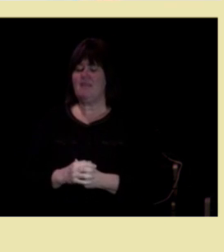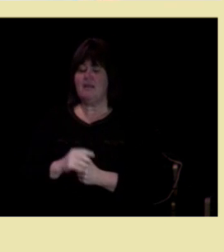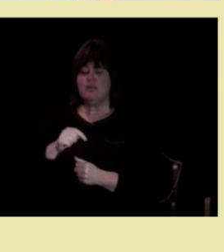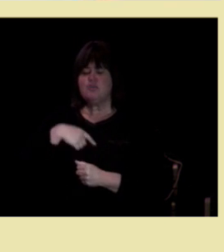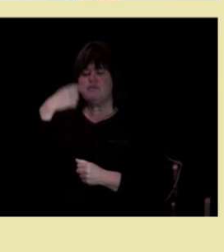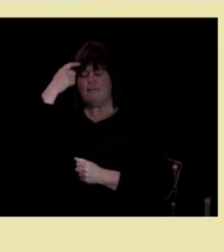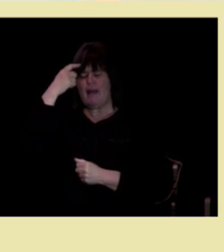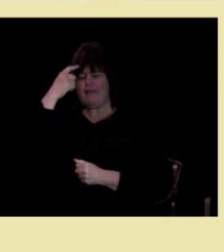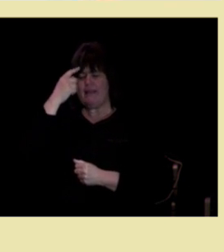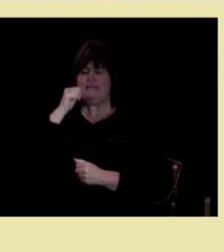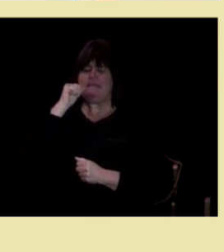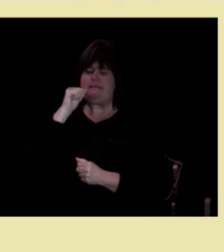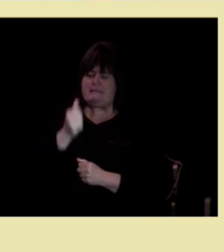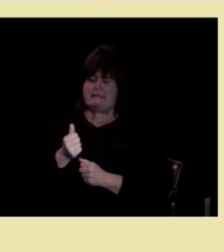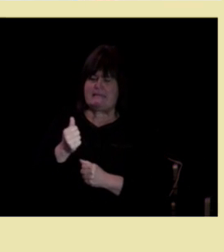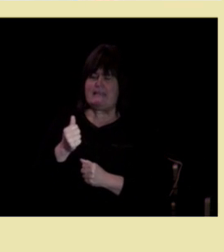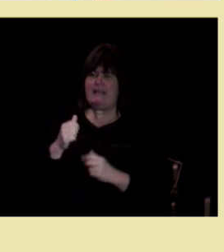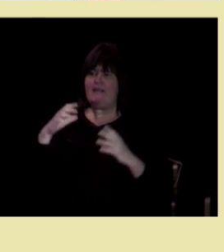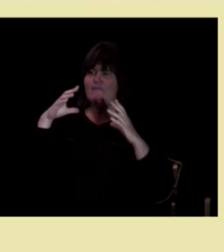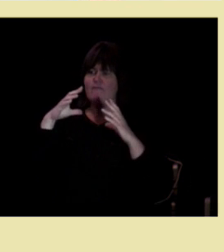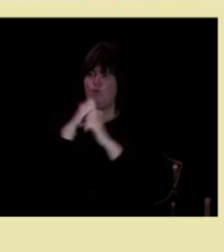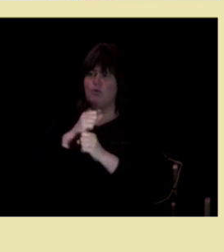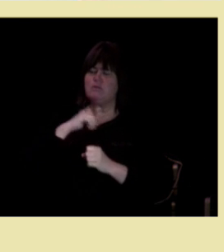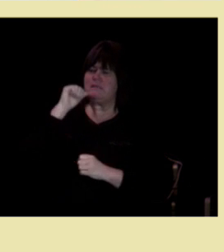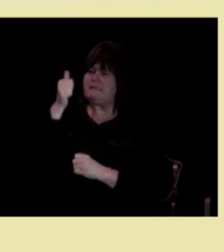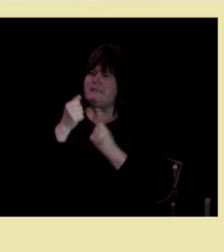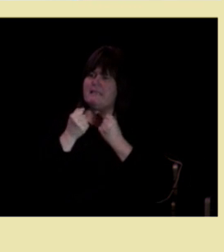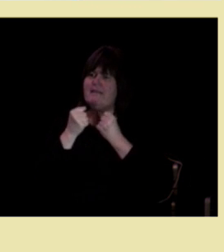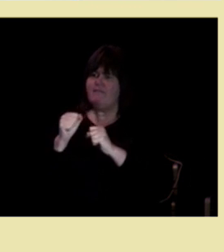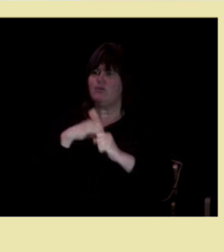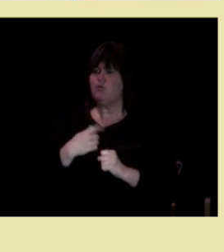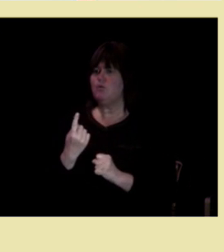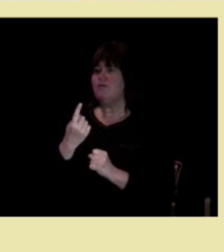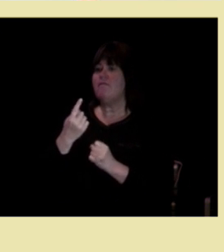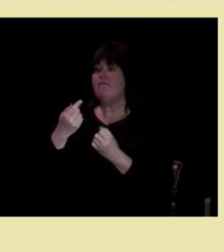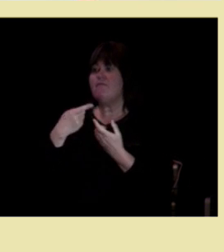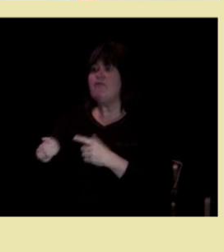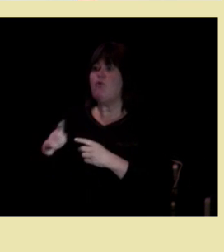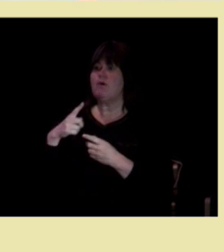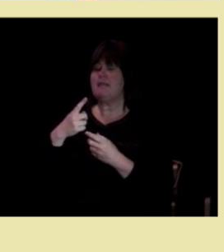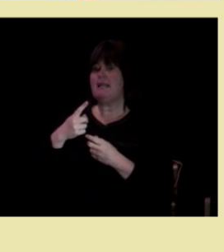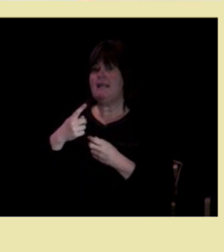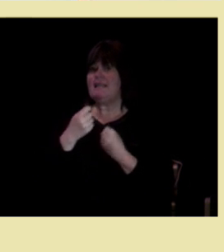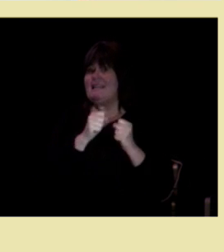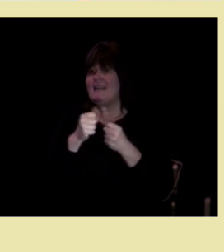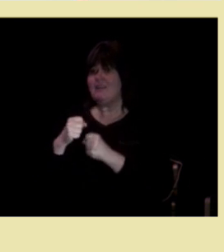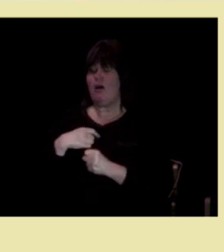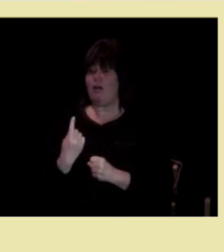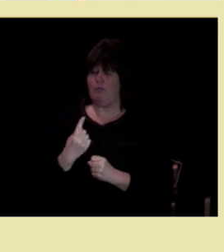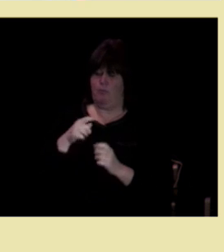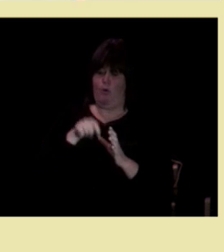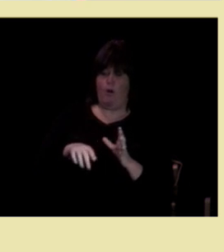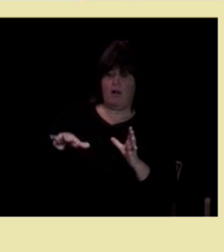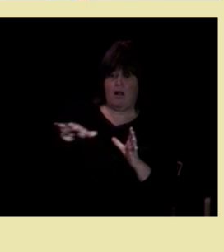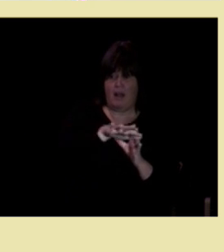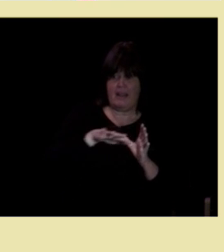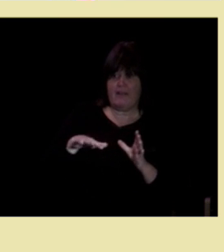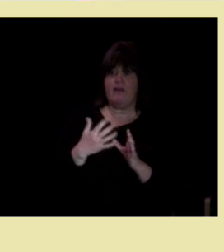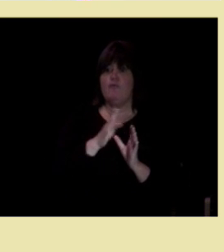fokus på tidlig intervensjon, så får vi til tiltak på de arenaene hvor barn og unge er. Og vi stopper